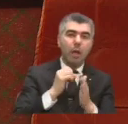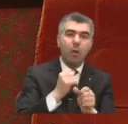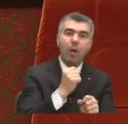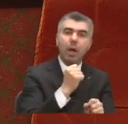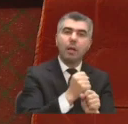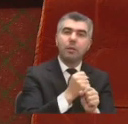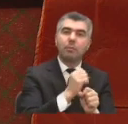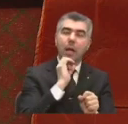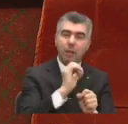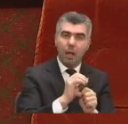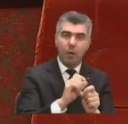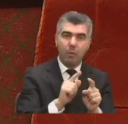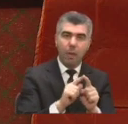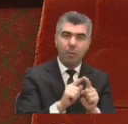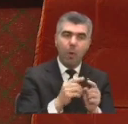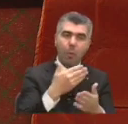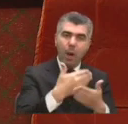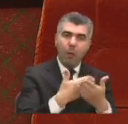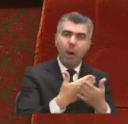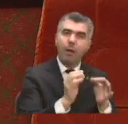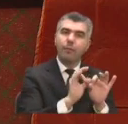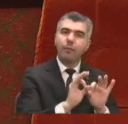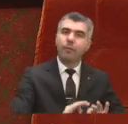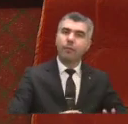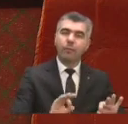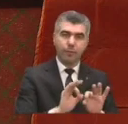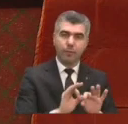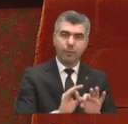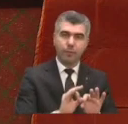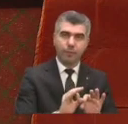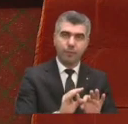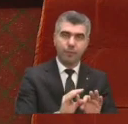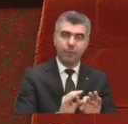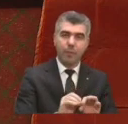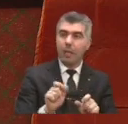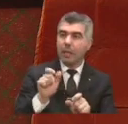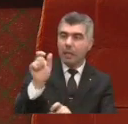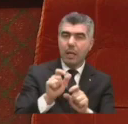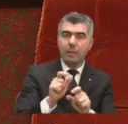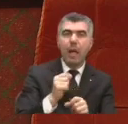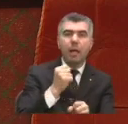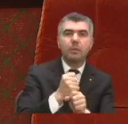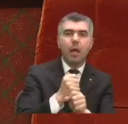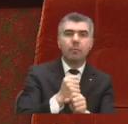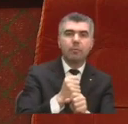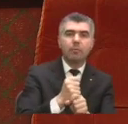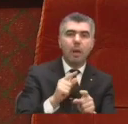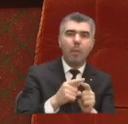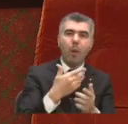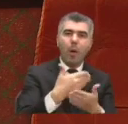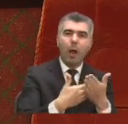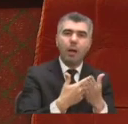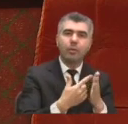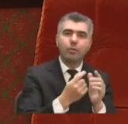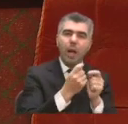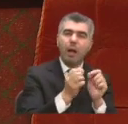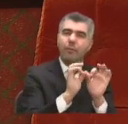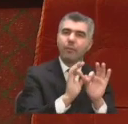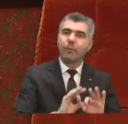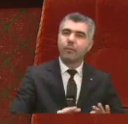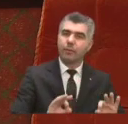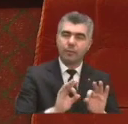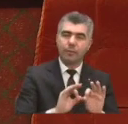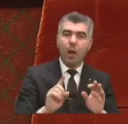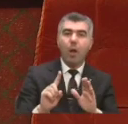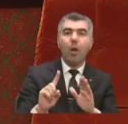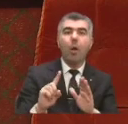غير المهيكل، والذين يعملون بعدا، الذين يزاولون المهام ديالهم. درنا لهم لأول مرة